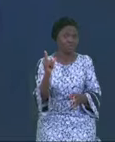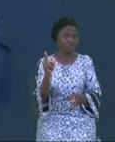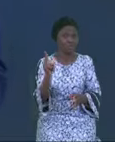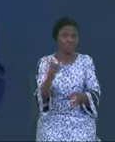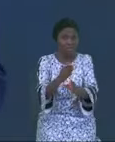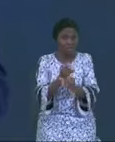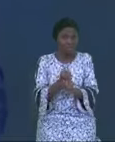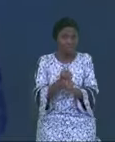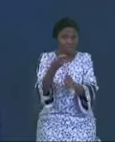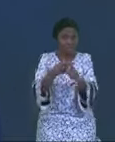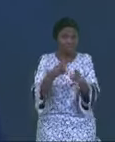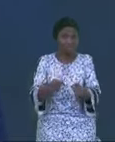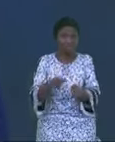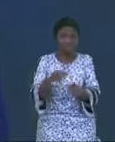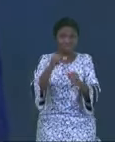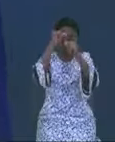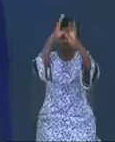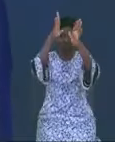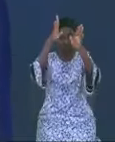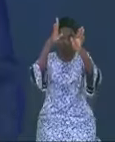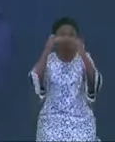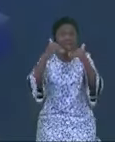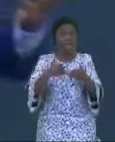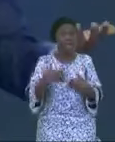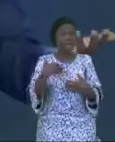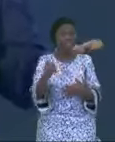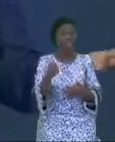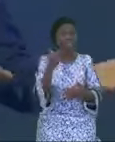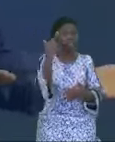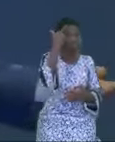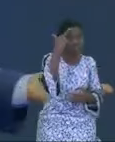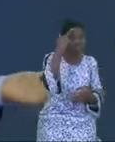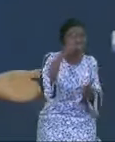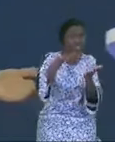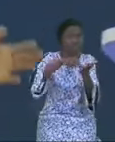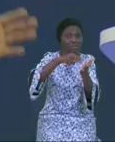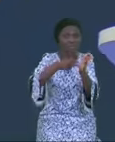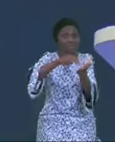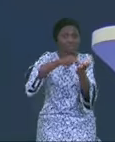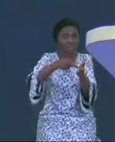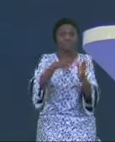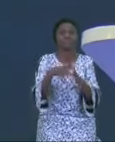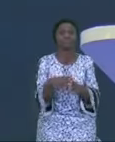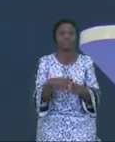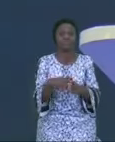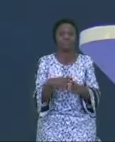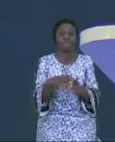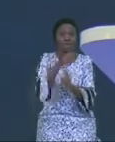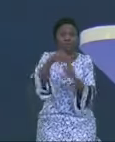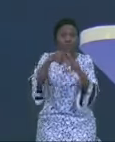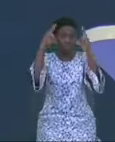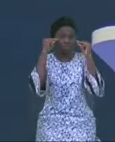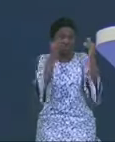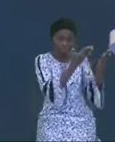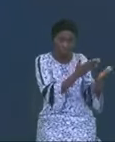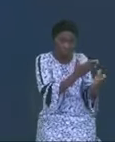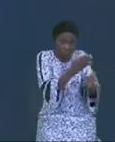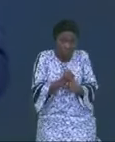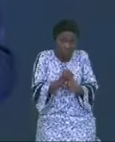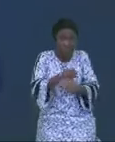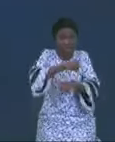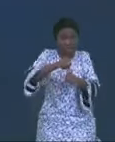du Père à un objectif quand Moïse a reçu l'onction il avait l'objectif